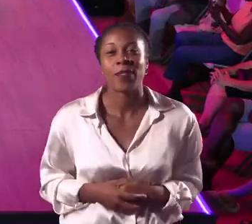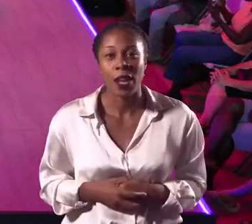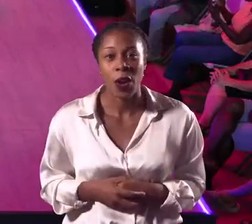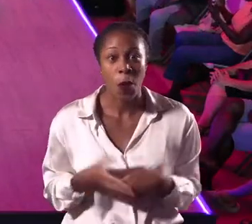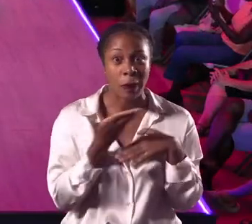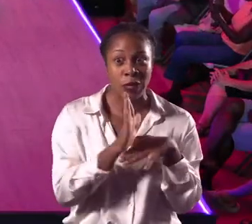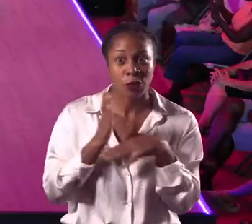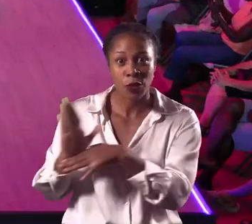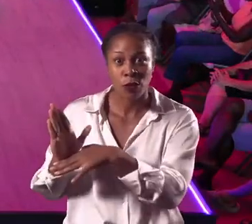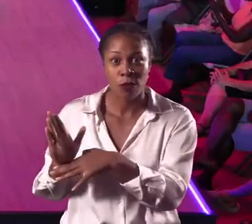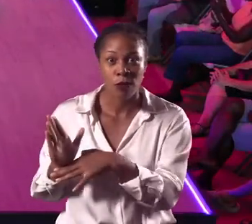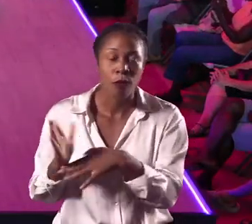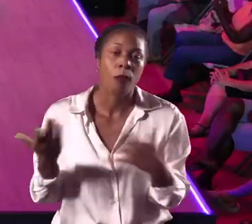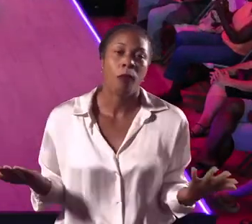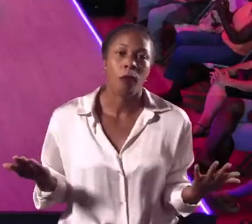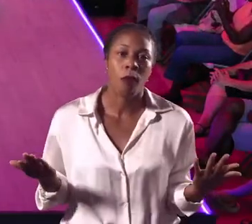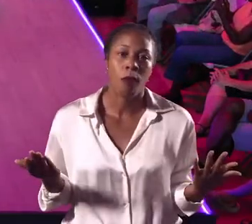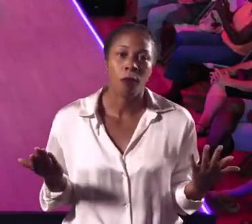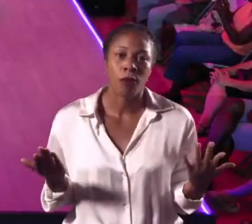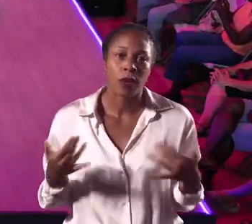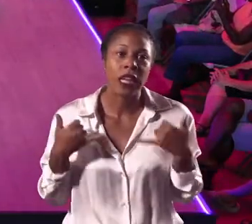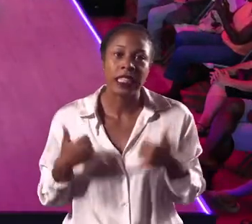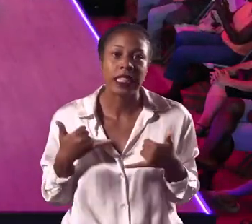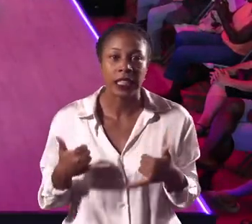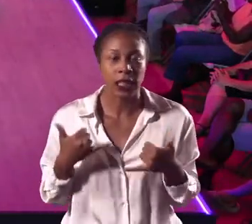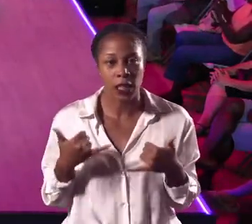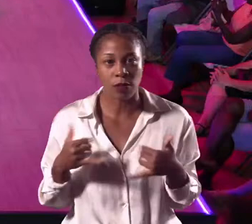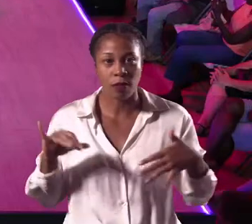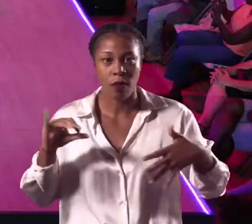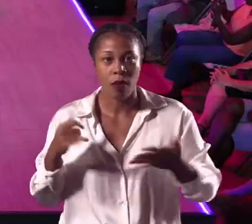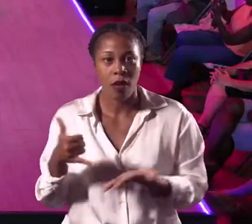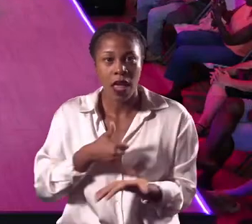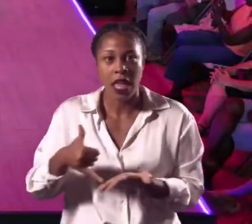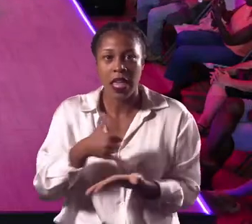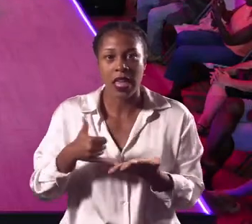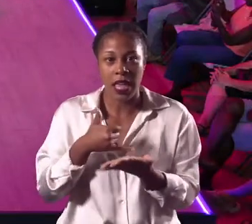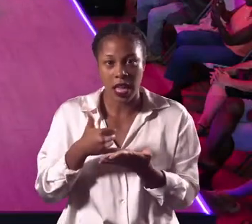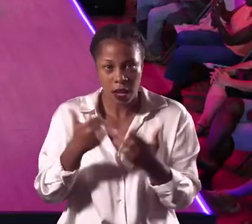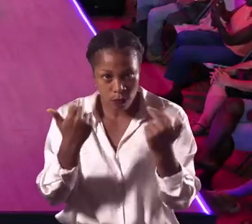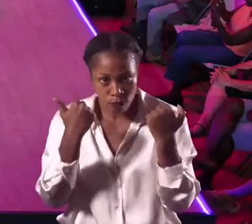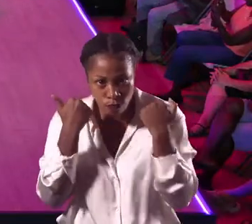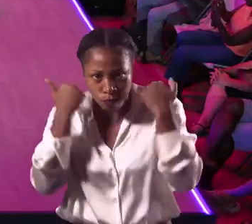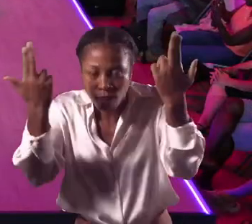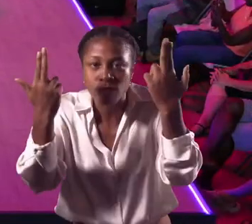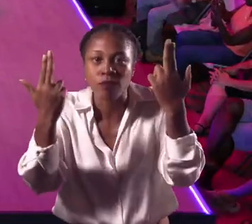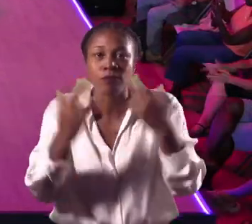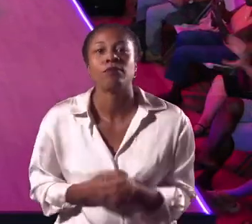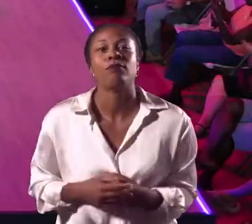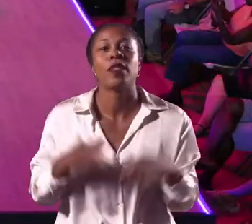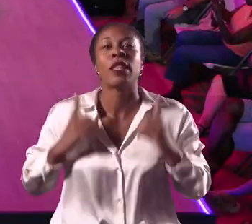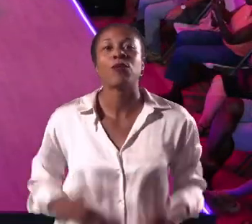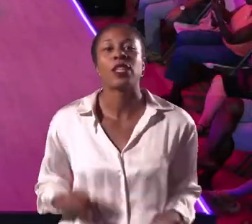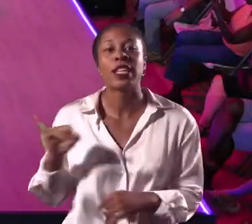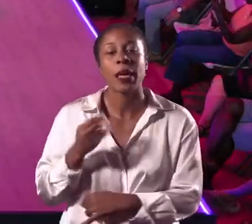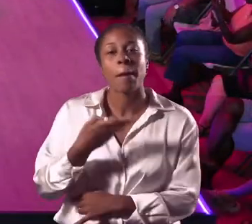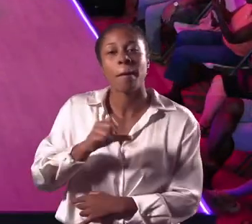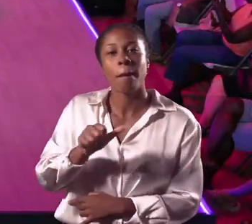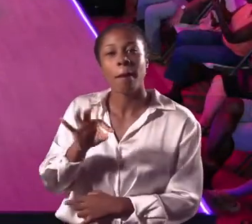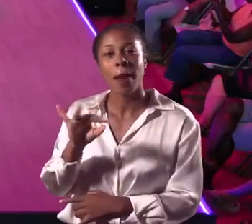présentations. On ne présente plus sur l'île des Insoumis nos députés Mathilde Panot,